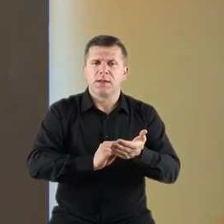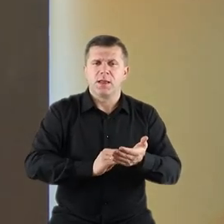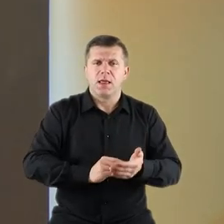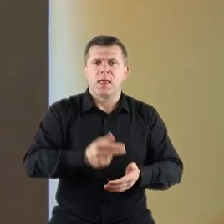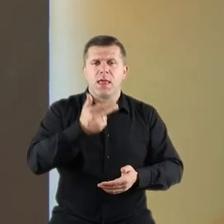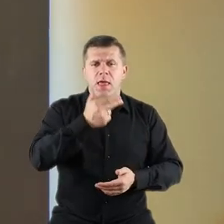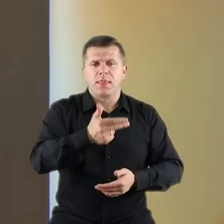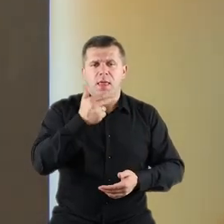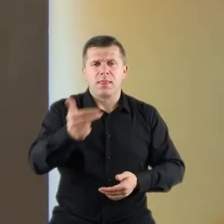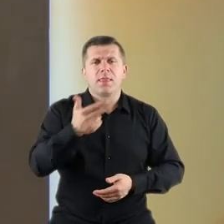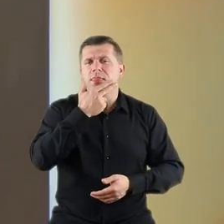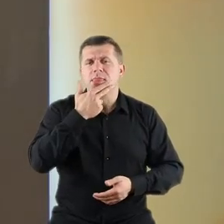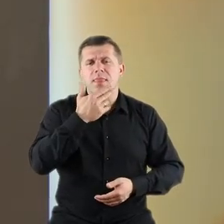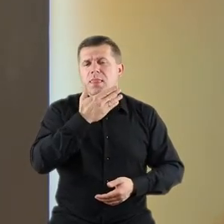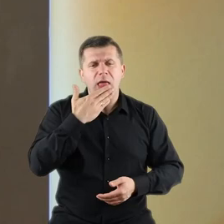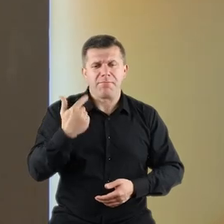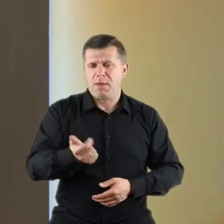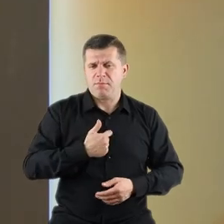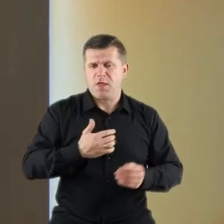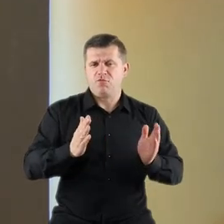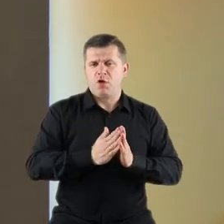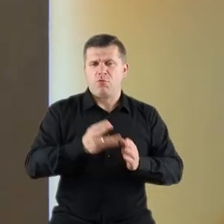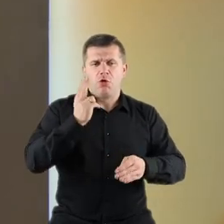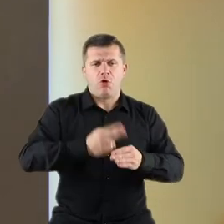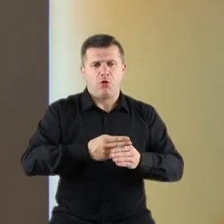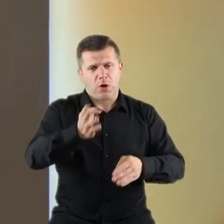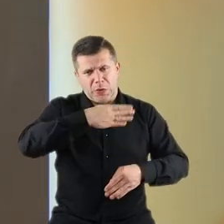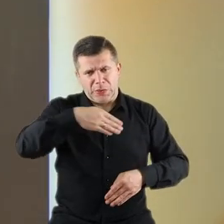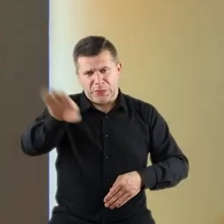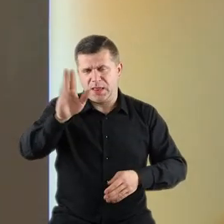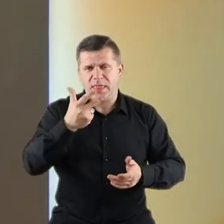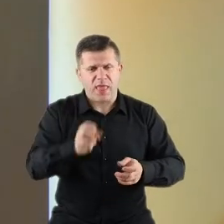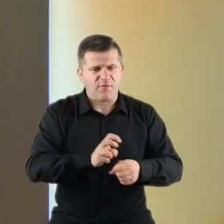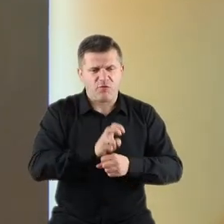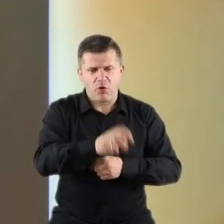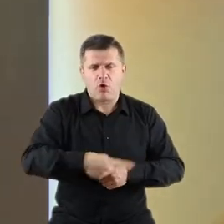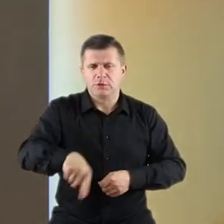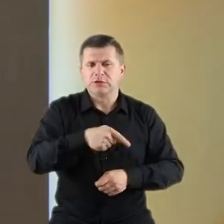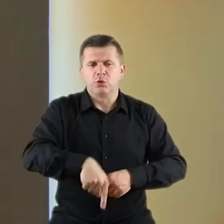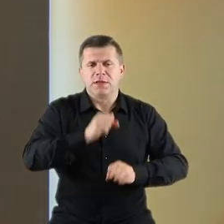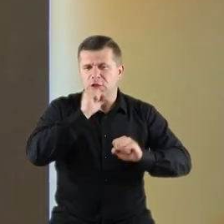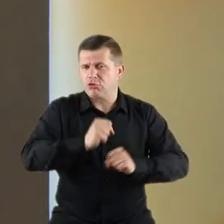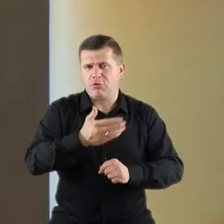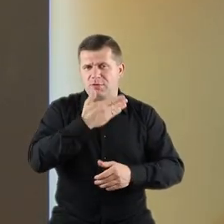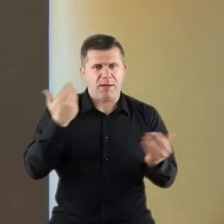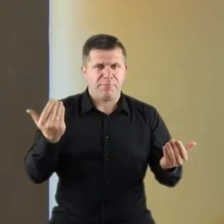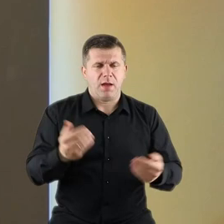ma w domu czyli nie ma mnie w domu więc chorobo możesz nie wchodzić bo to nikogo już nie ma